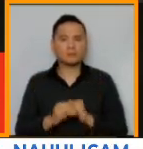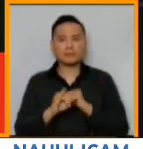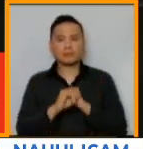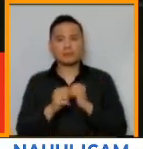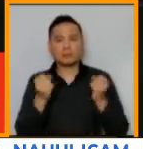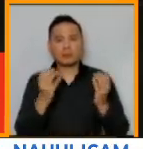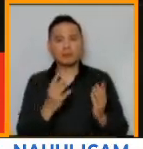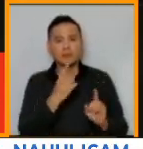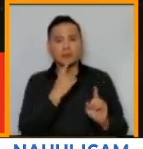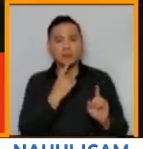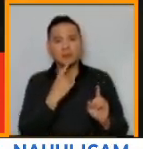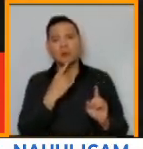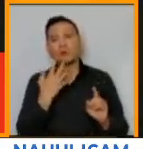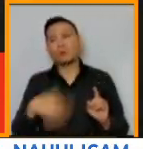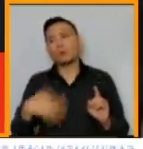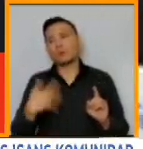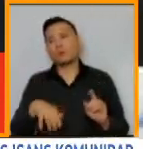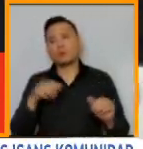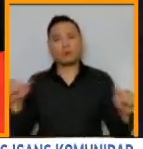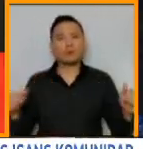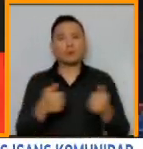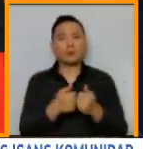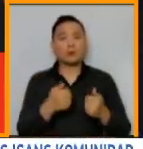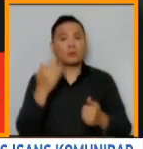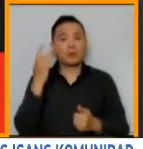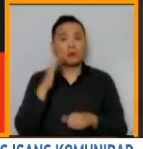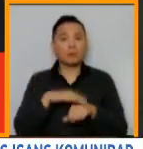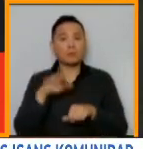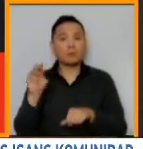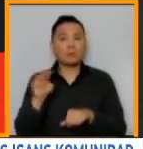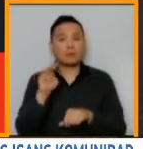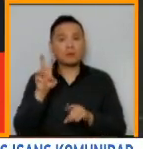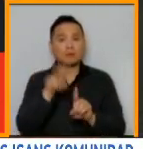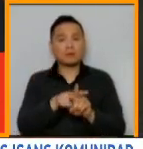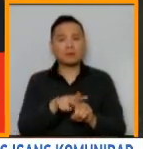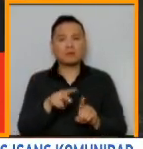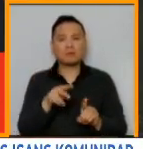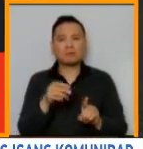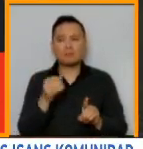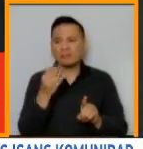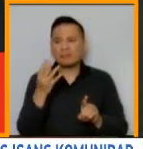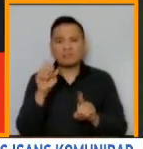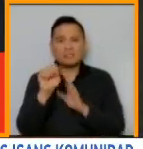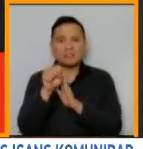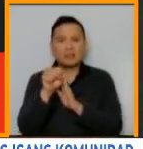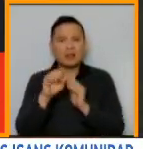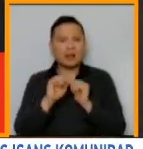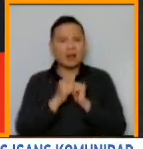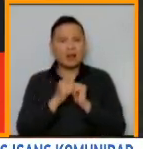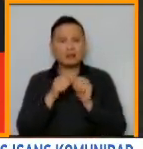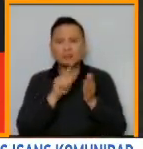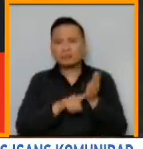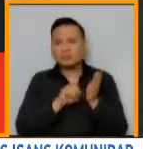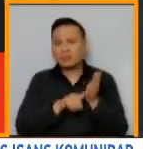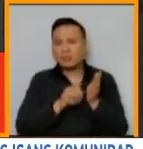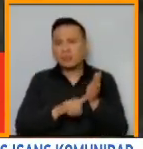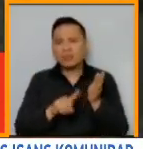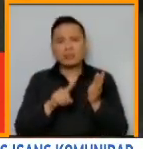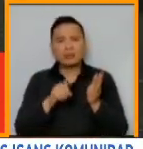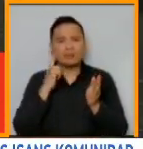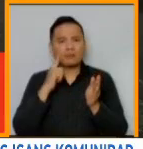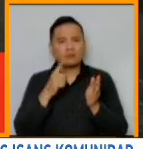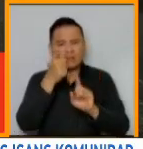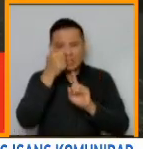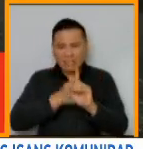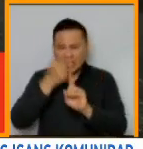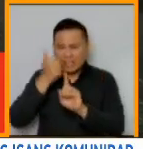Lunes. Dahil kapag dito na sila huminto ng ilang segundo, paano pa raw nila ma-check yung vaccination card ng ilang mga pasahero na kung dito